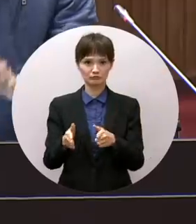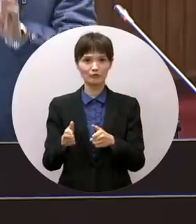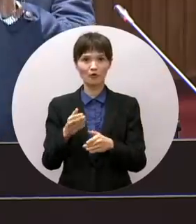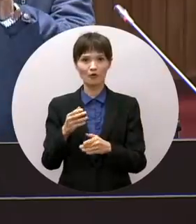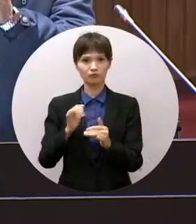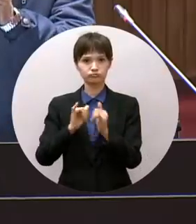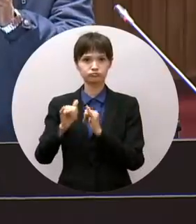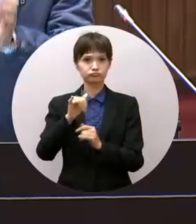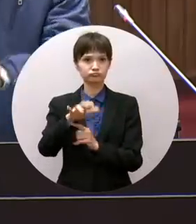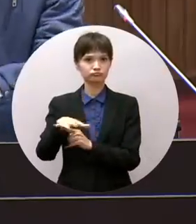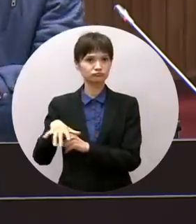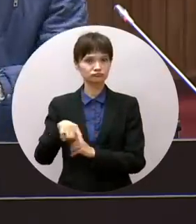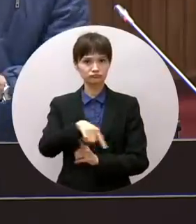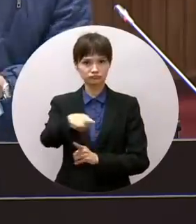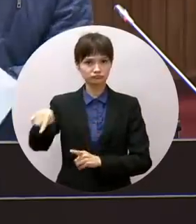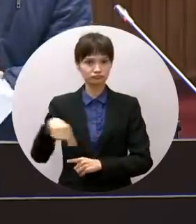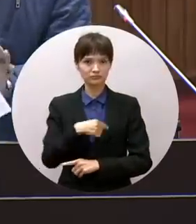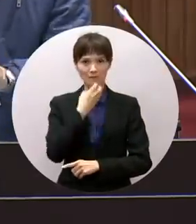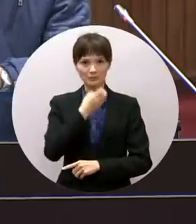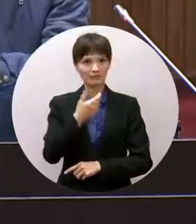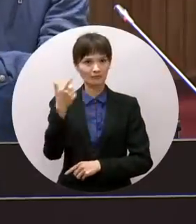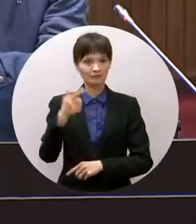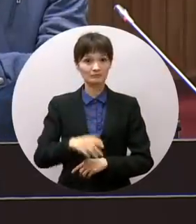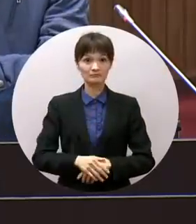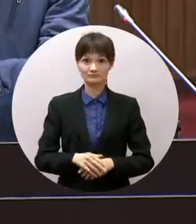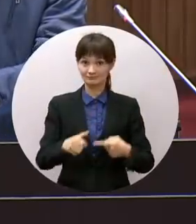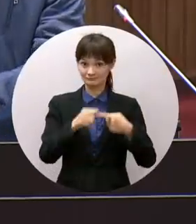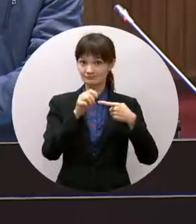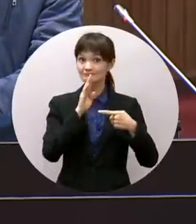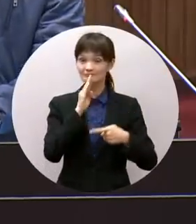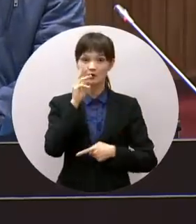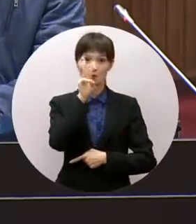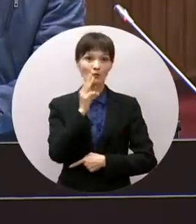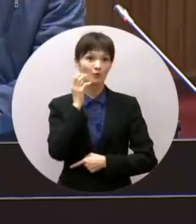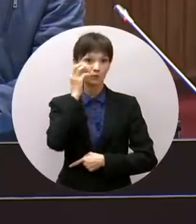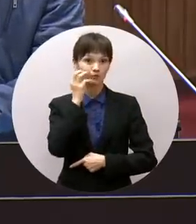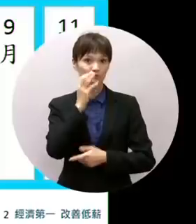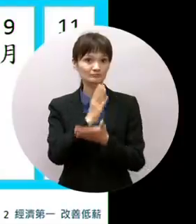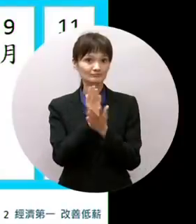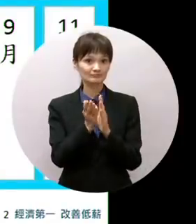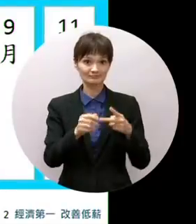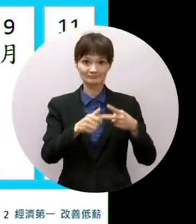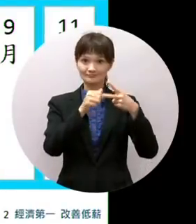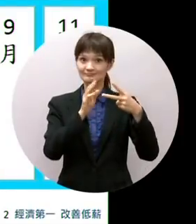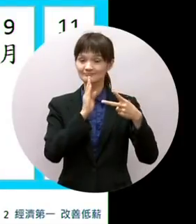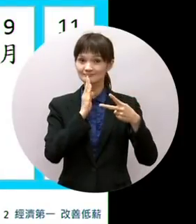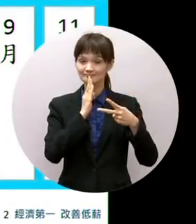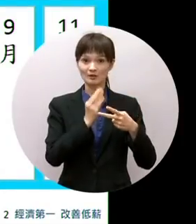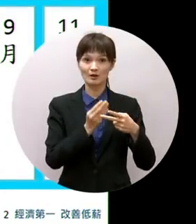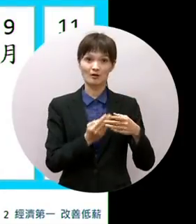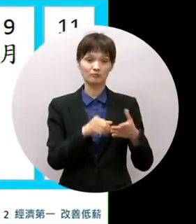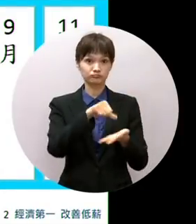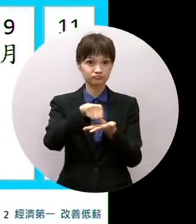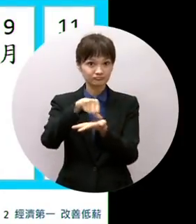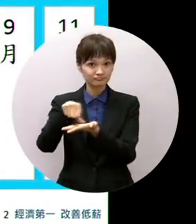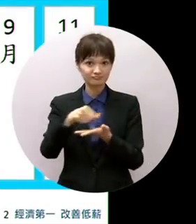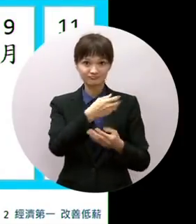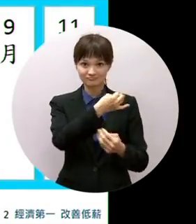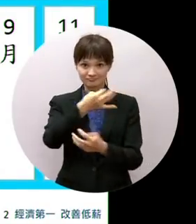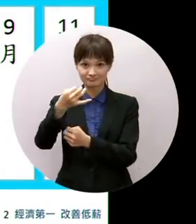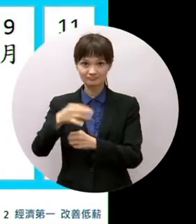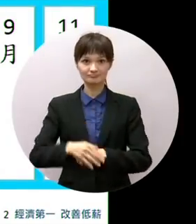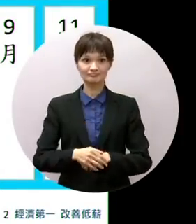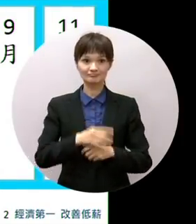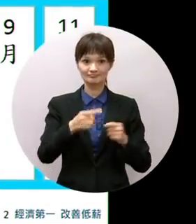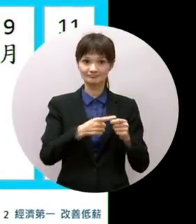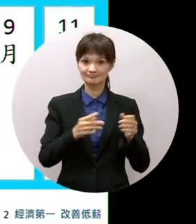料，这个是第一栏是水果的种类，下一栏是产期，一年从